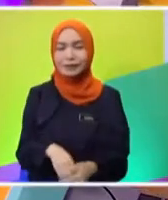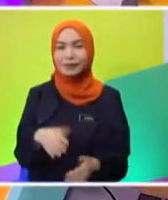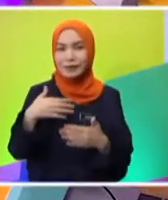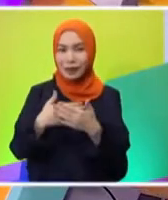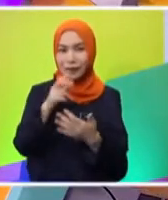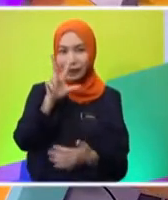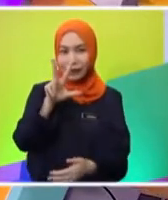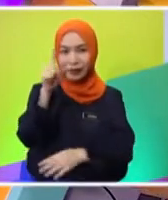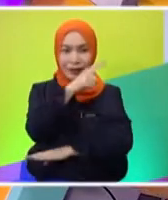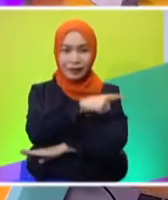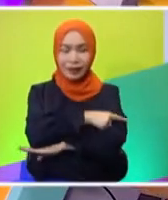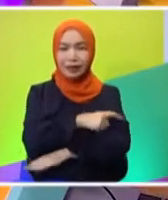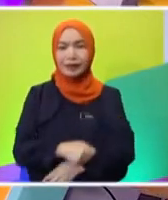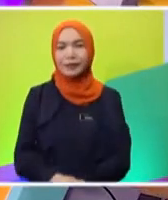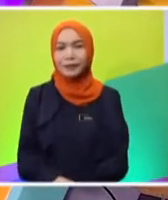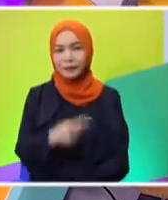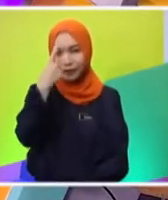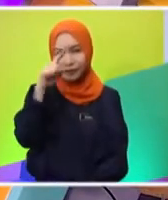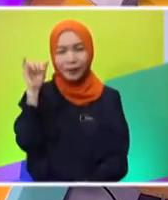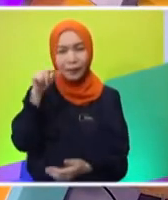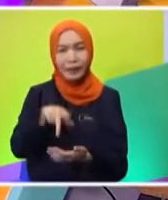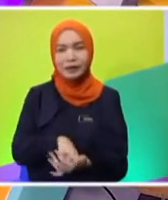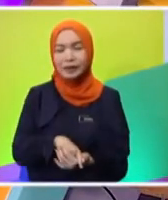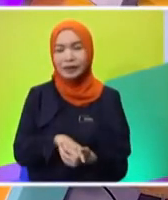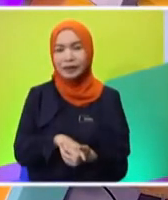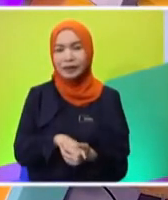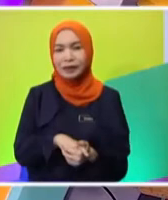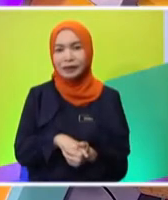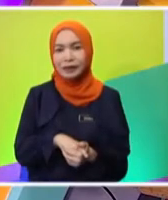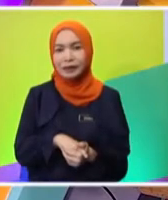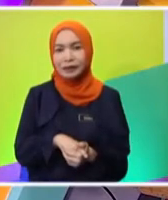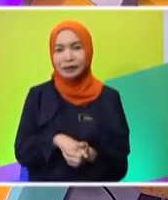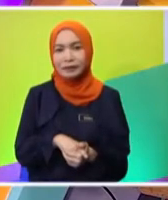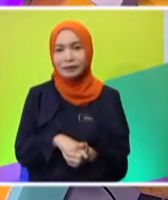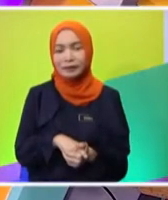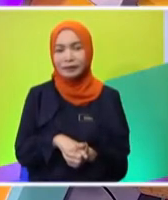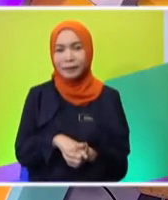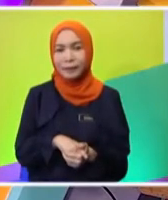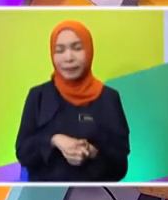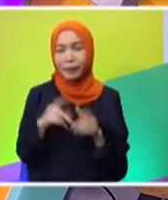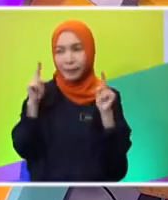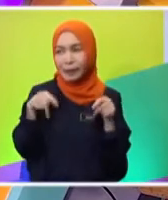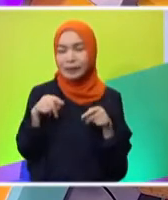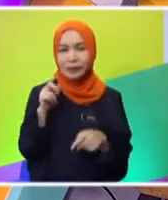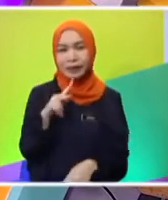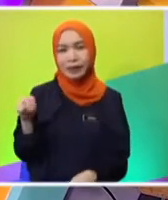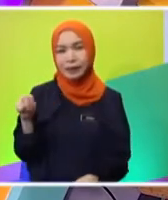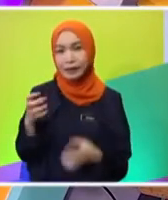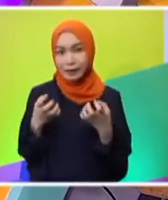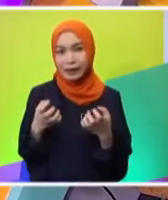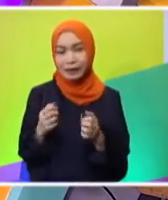ya Enggak pasti kaget ini kreasi sini Titi Hari ini saya udah bawa Yanda siap dikeringkan Oke